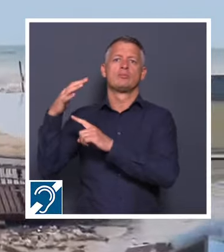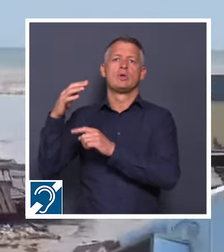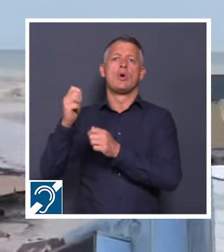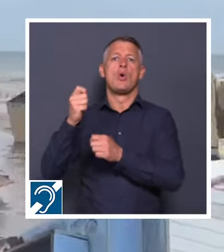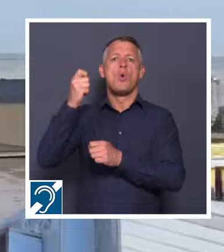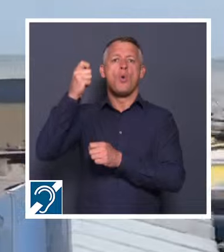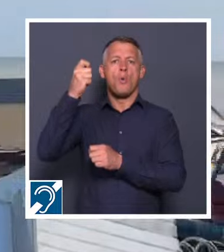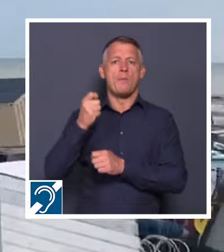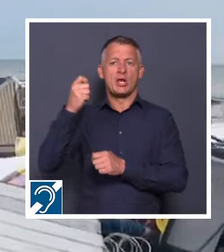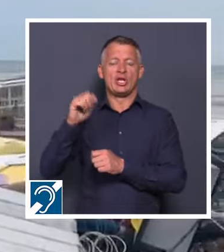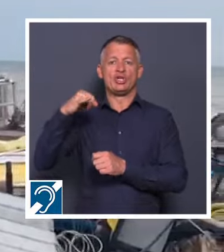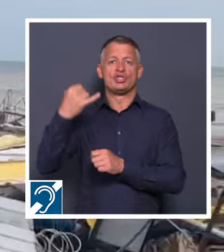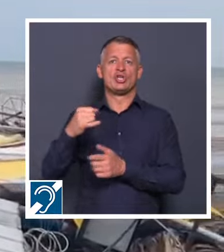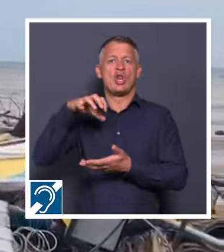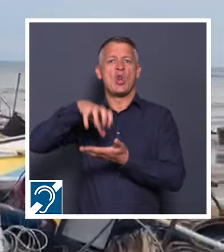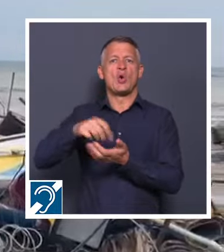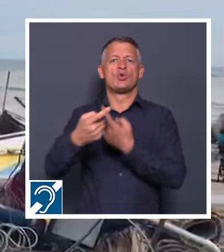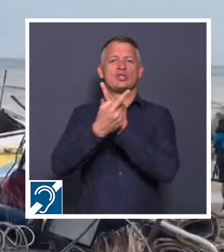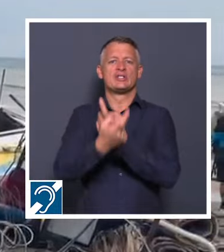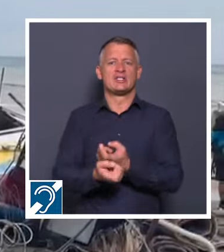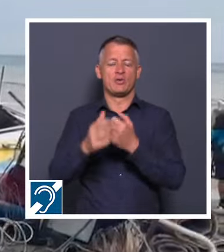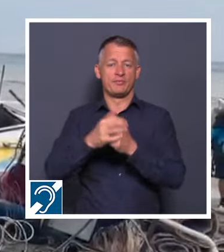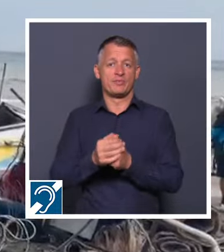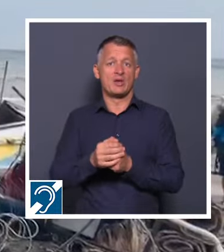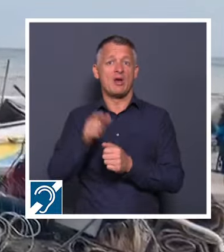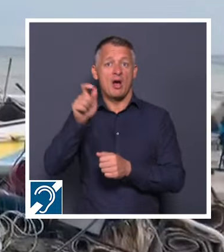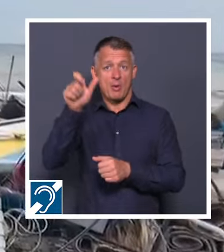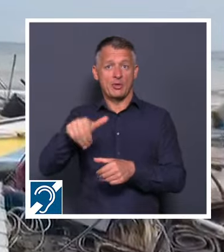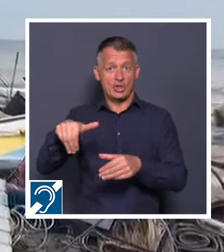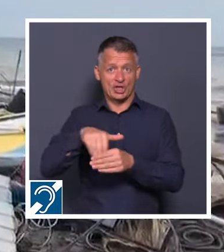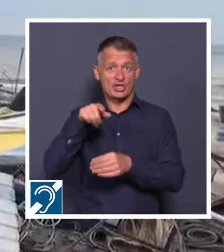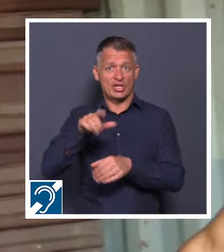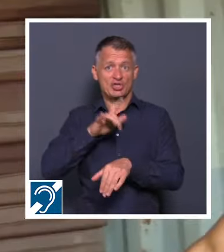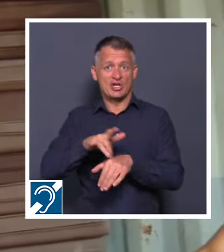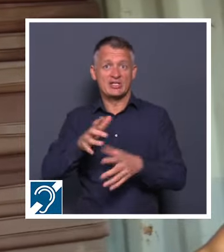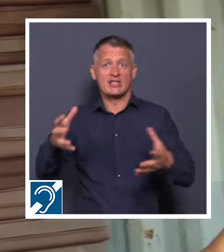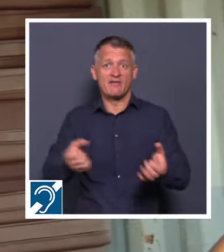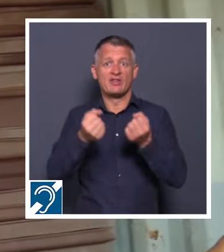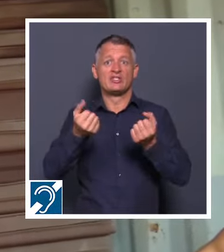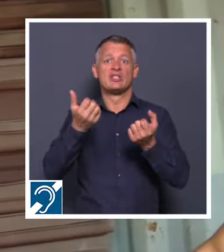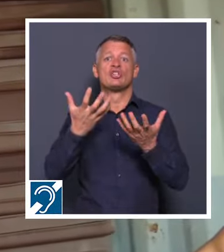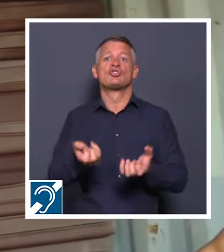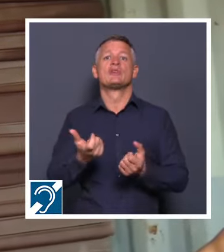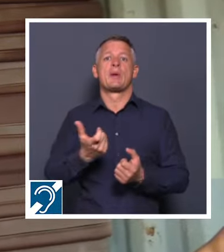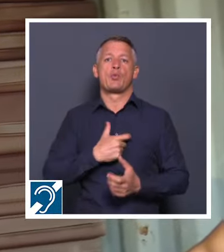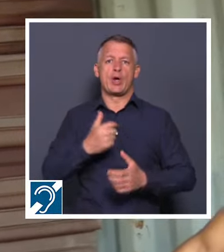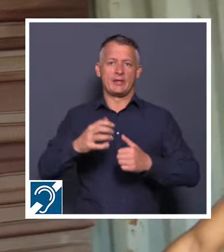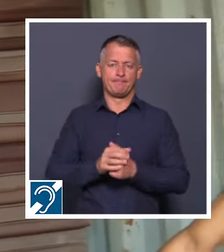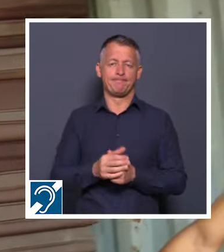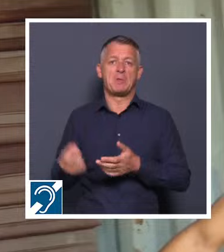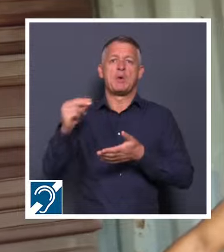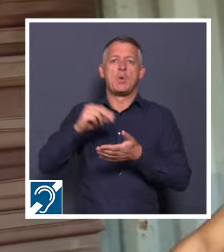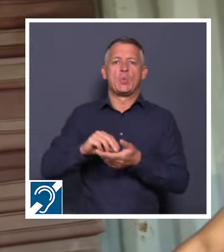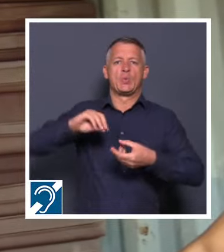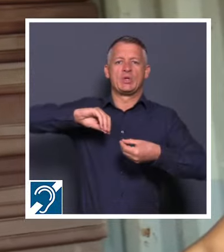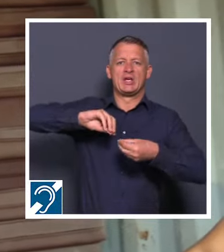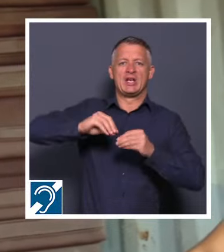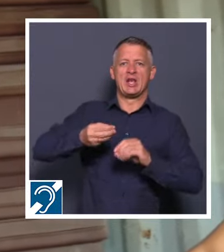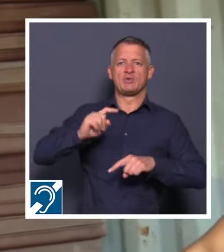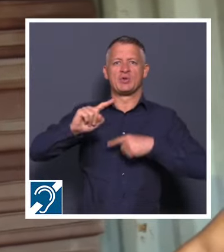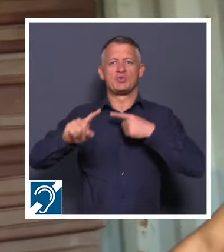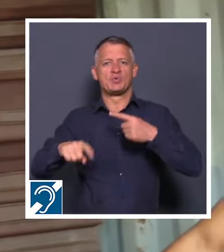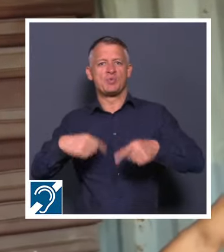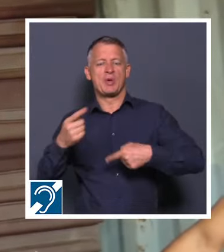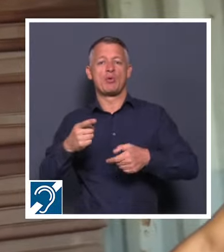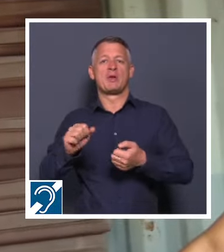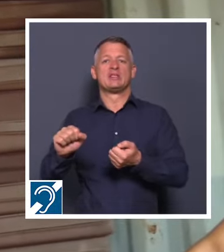șezlonguri. Angajații plajelor încearcă acum să salveze ce se mai poate. O să le punem la uscat, după aia o să urmeze să le